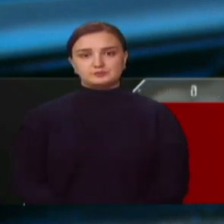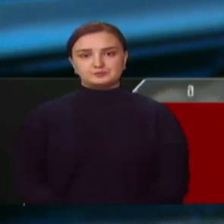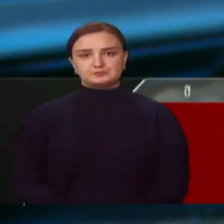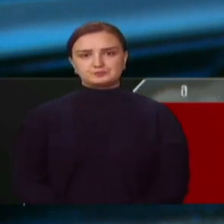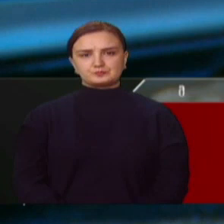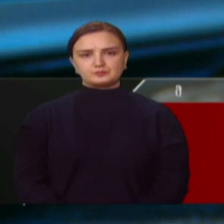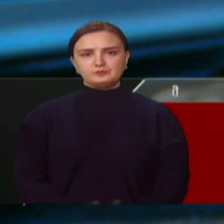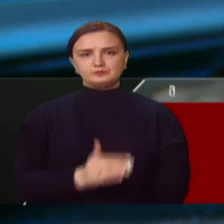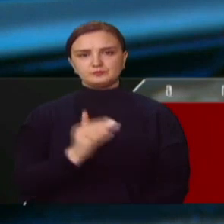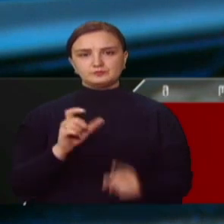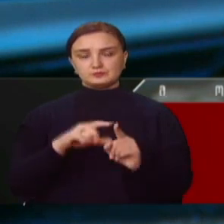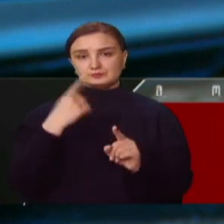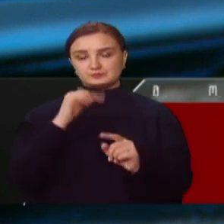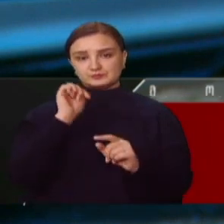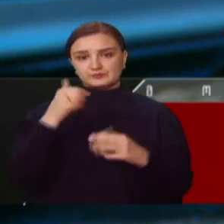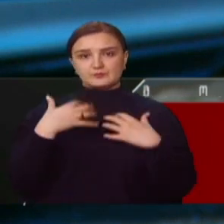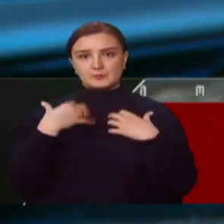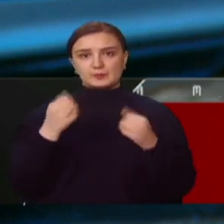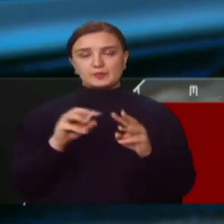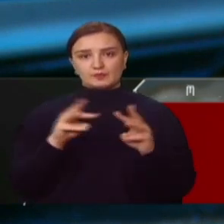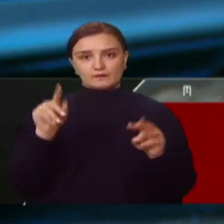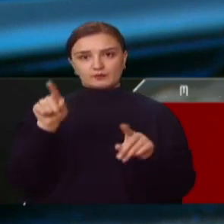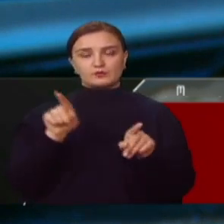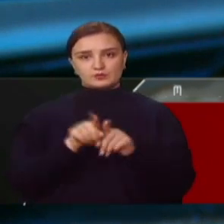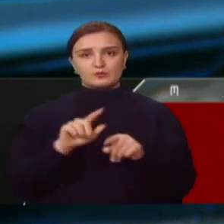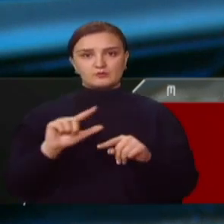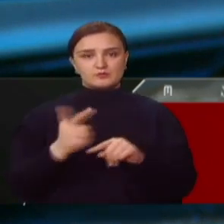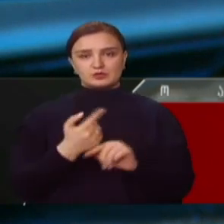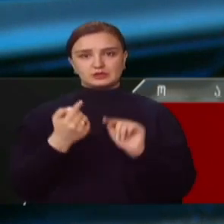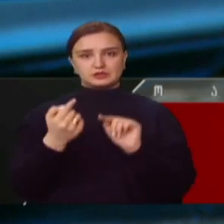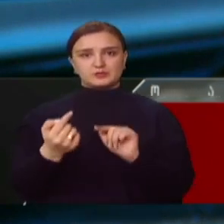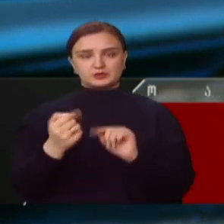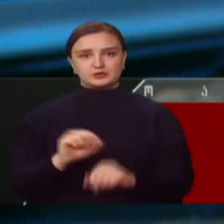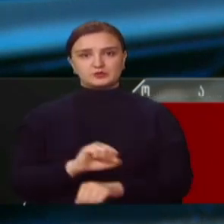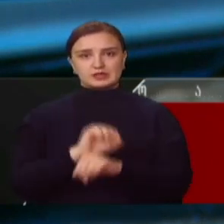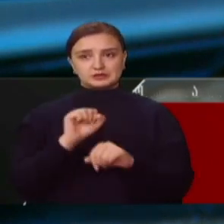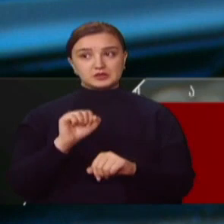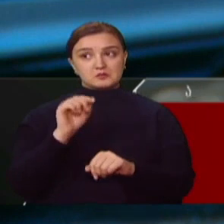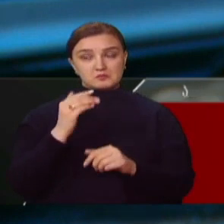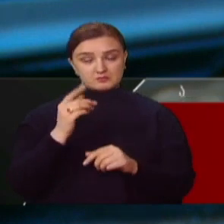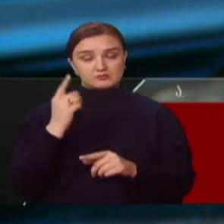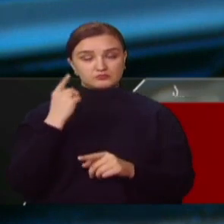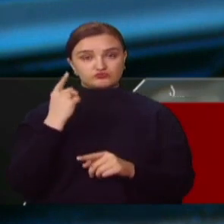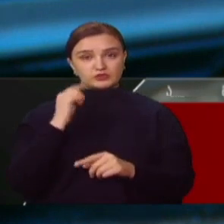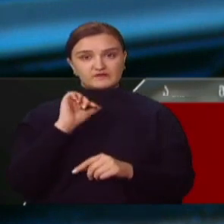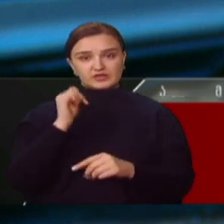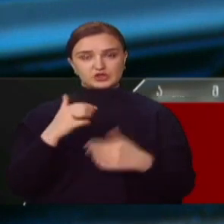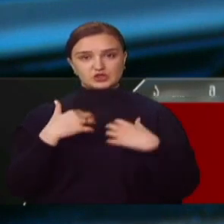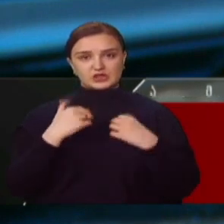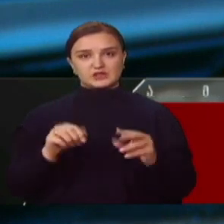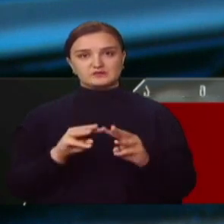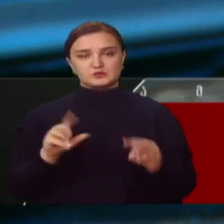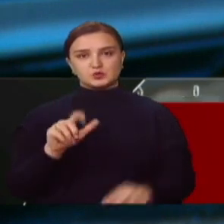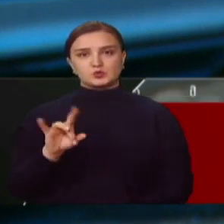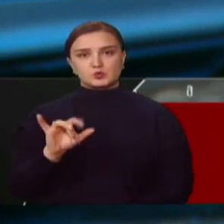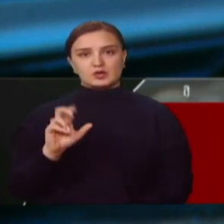გამართეს მათ დაანონსეს ხვალ ჯანდაცვის სამინისტროსთან ასევე მორიგი საპროტესტო აქცია თუმცა ცნობილი ხდება რომ ხვალ ჯანდაცვის მინისტრი